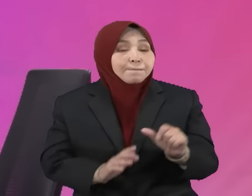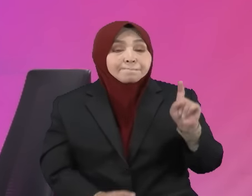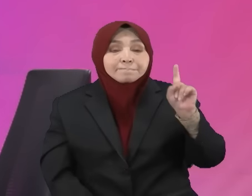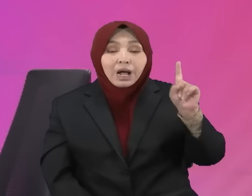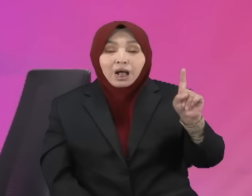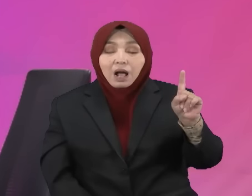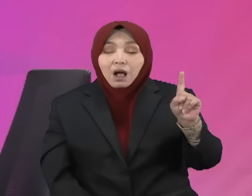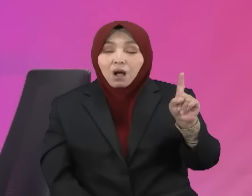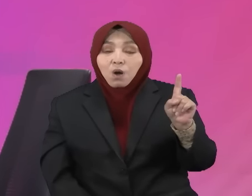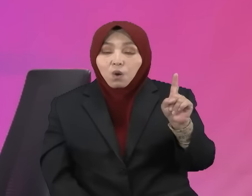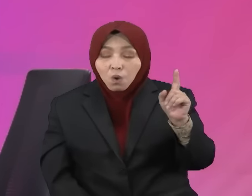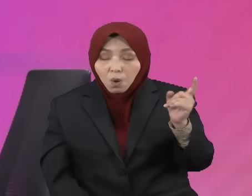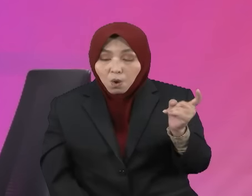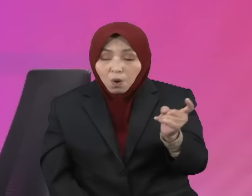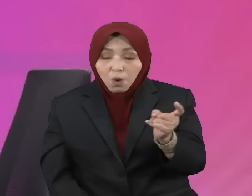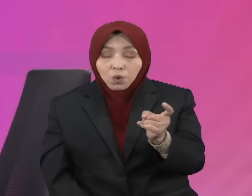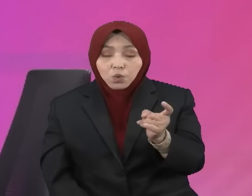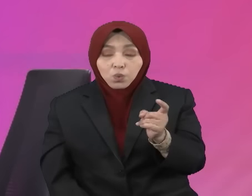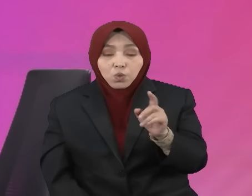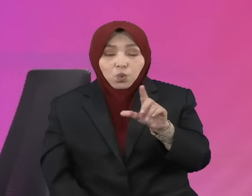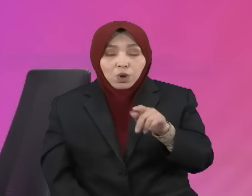Ba-ra. Qul